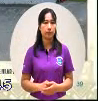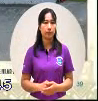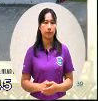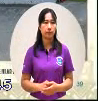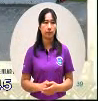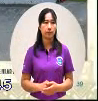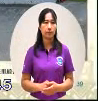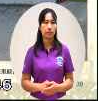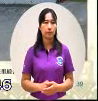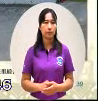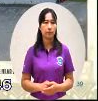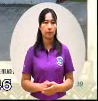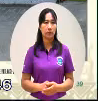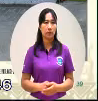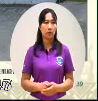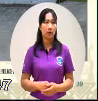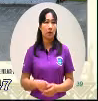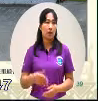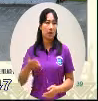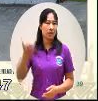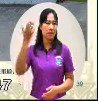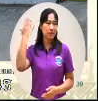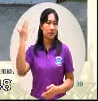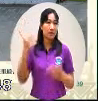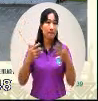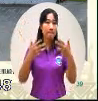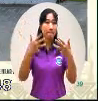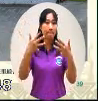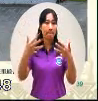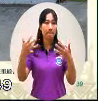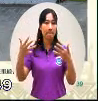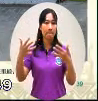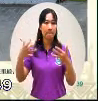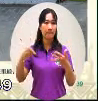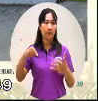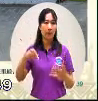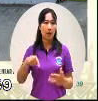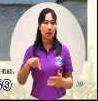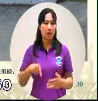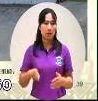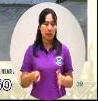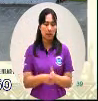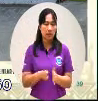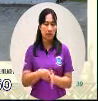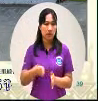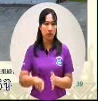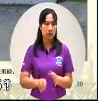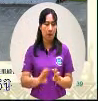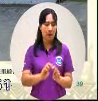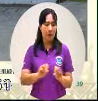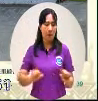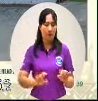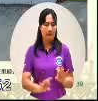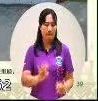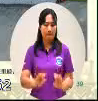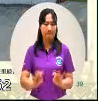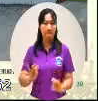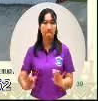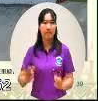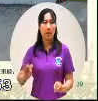这个呢，当时88风灾地面都是泥泞的泥沙，那么经